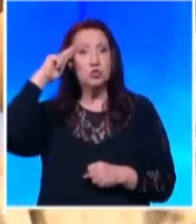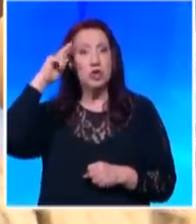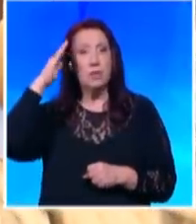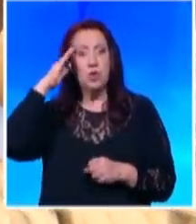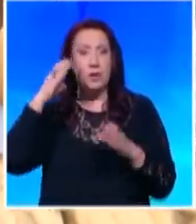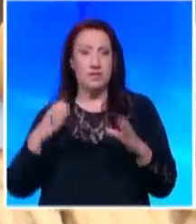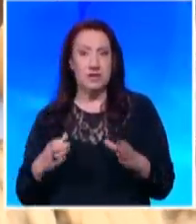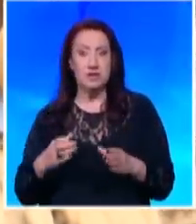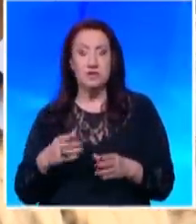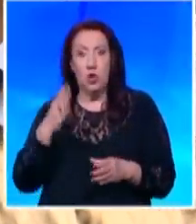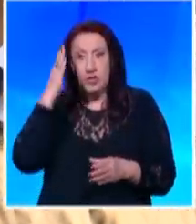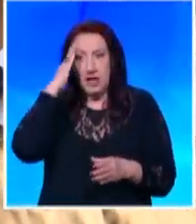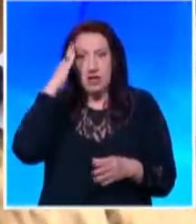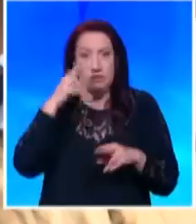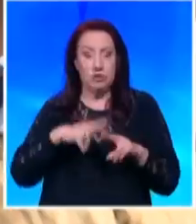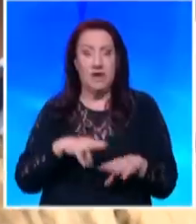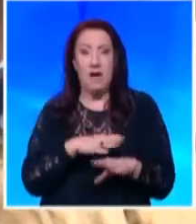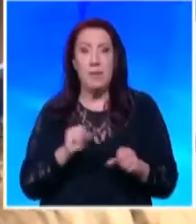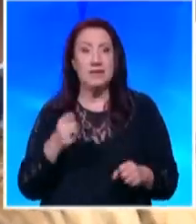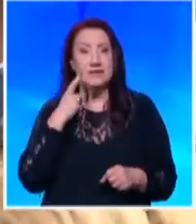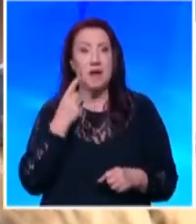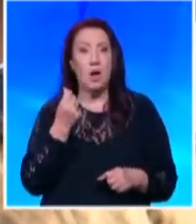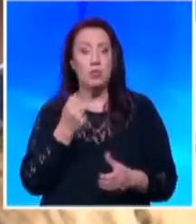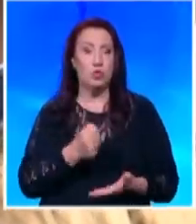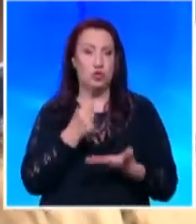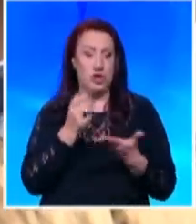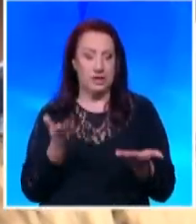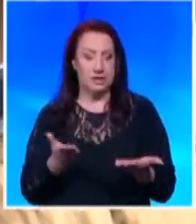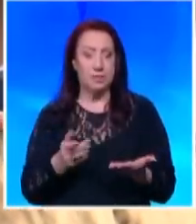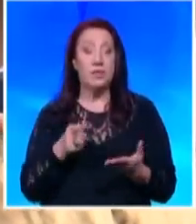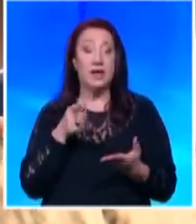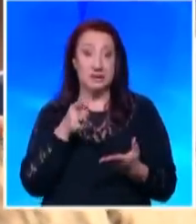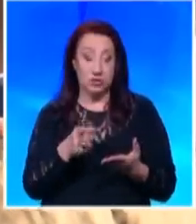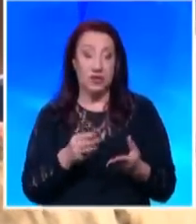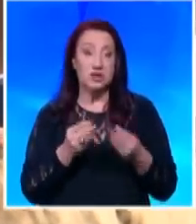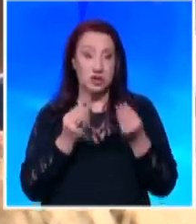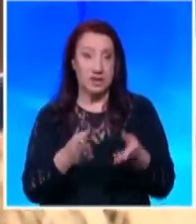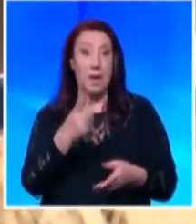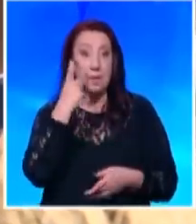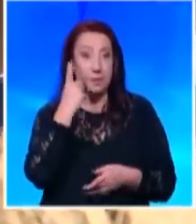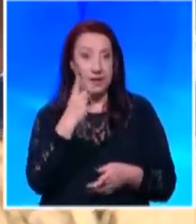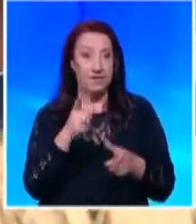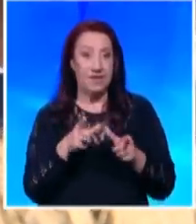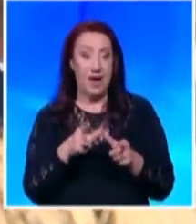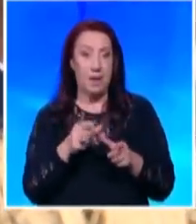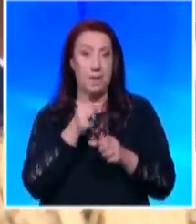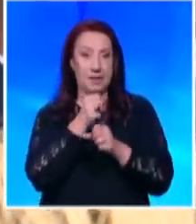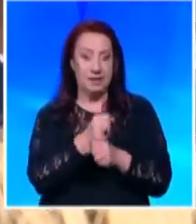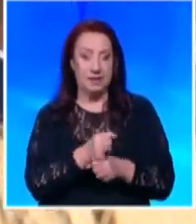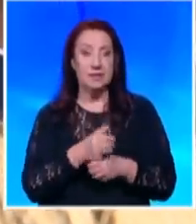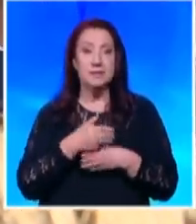безотговорно към хората и към държавата. Затова ще връча първият проучвателен мандат на 15